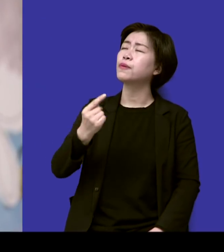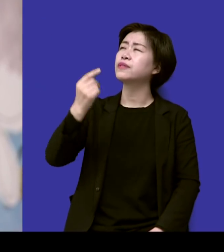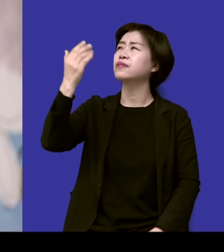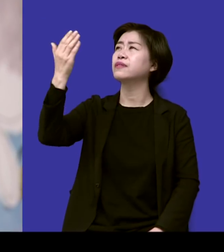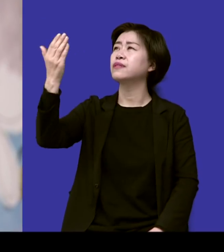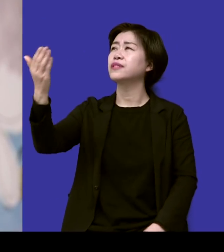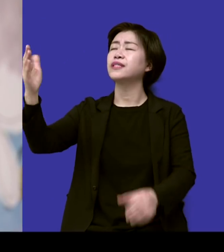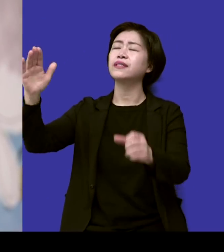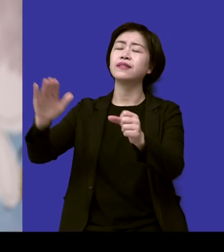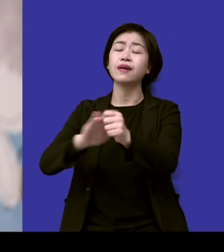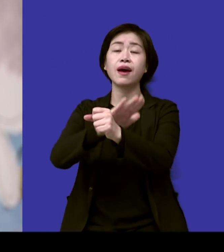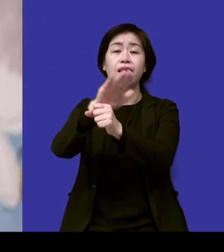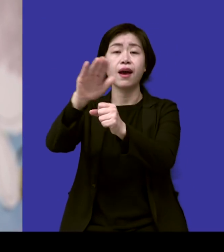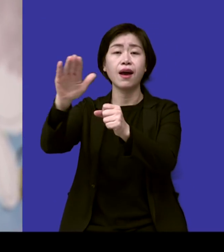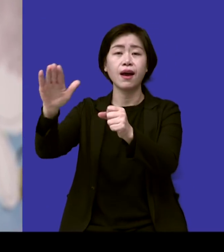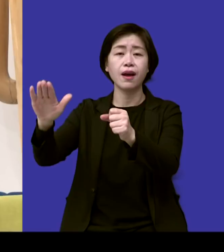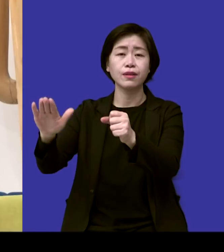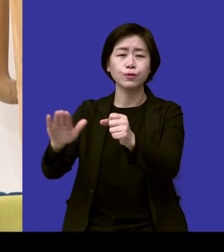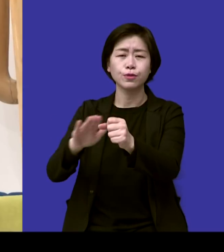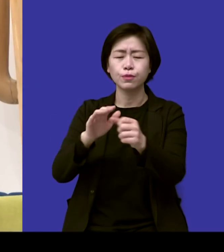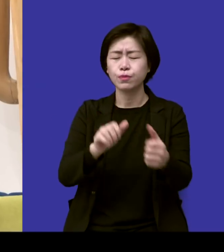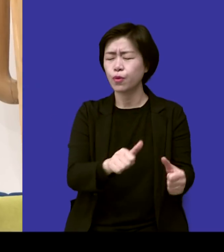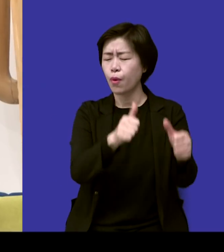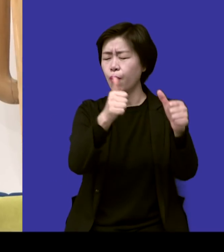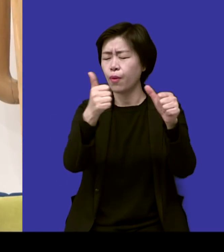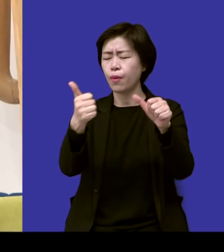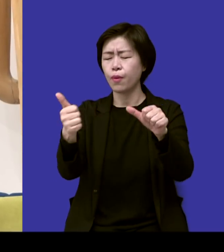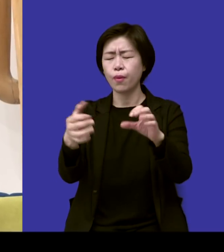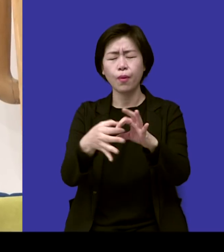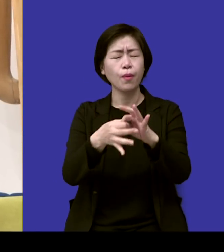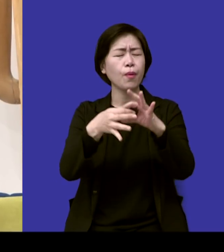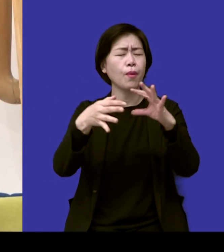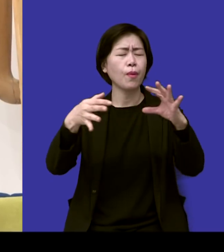다시 오실 그 사랑